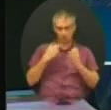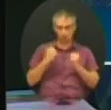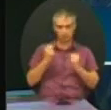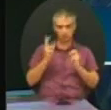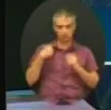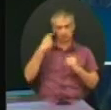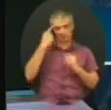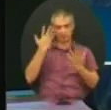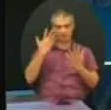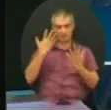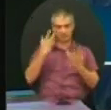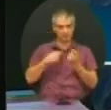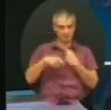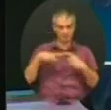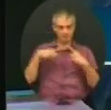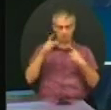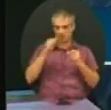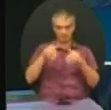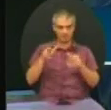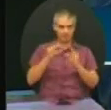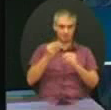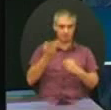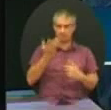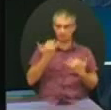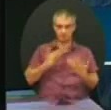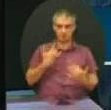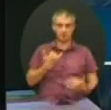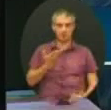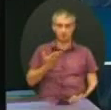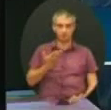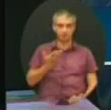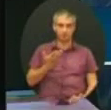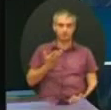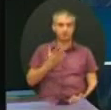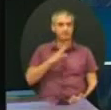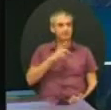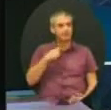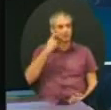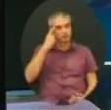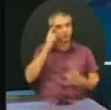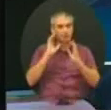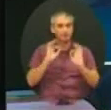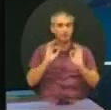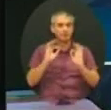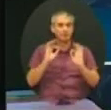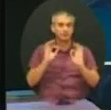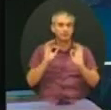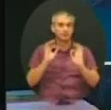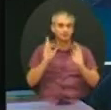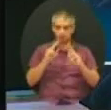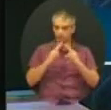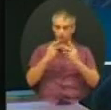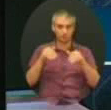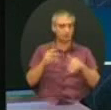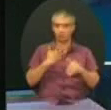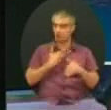שאני אדע לכלכל נכה עם משהו יקבל עכשיו. מה שמדאיג הוא באמת זה שיש קבוצות נכים